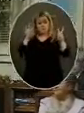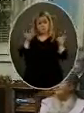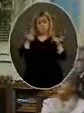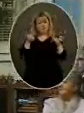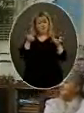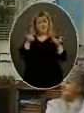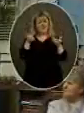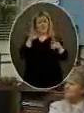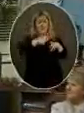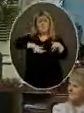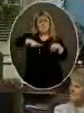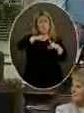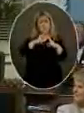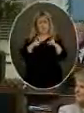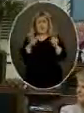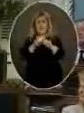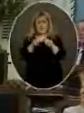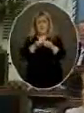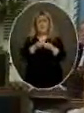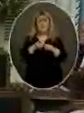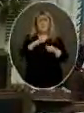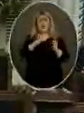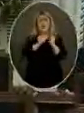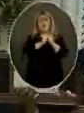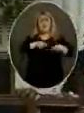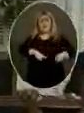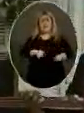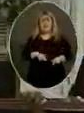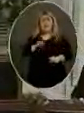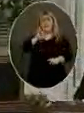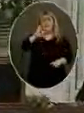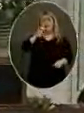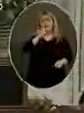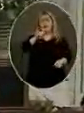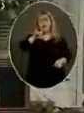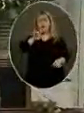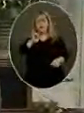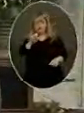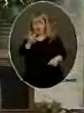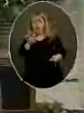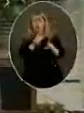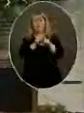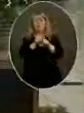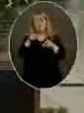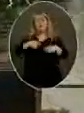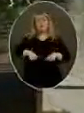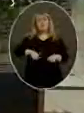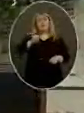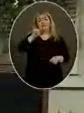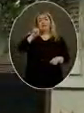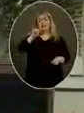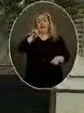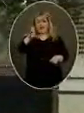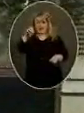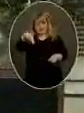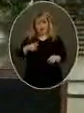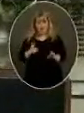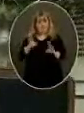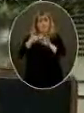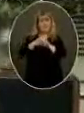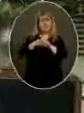assez méconnu et pour lequel, avec le député de Richelieu, d'ailleurs, et la députée de Taillon, nous avons participé à une commission